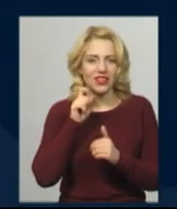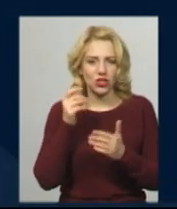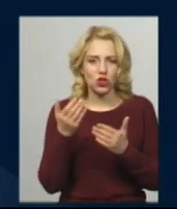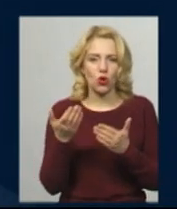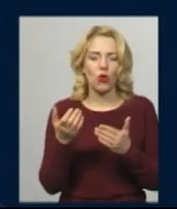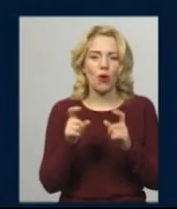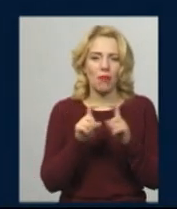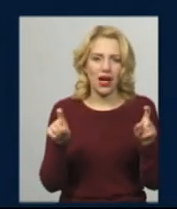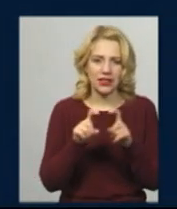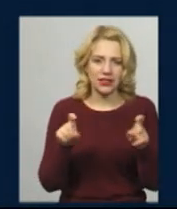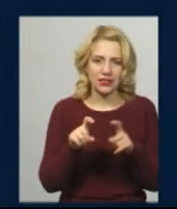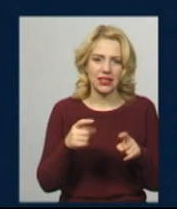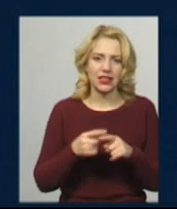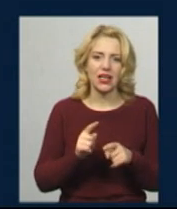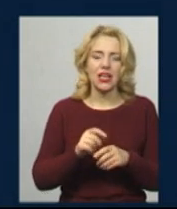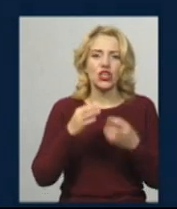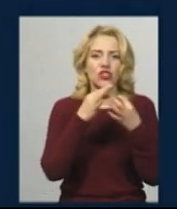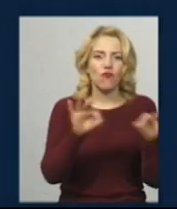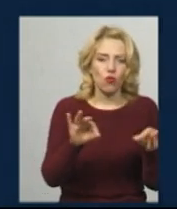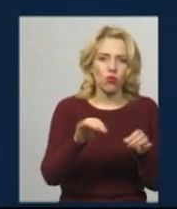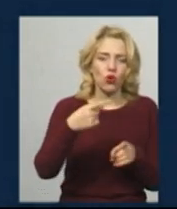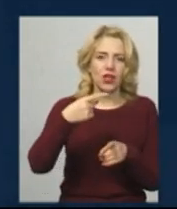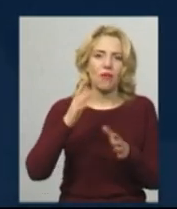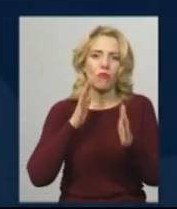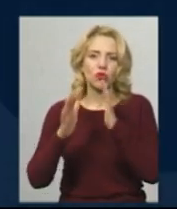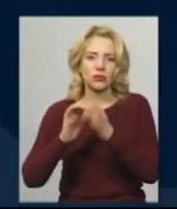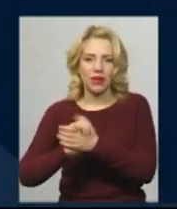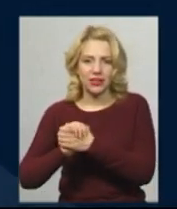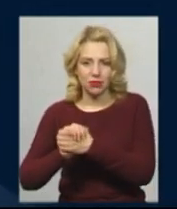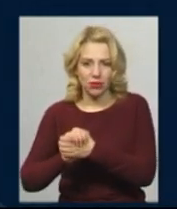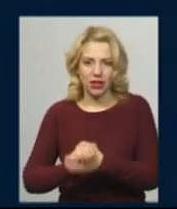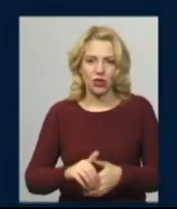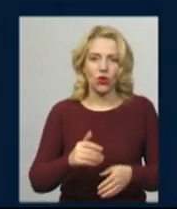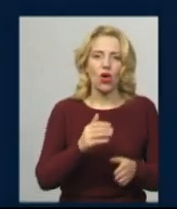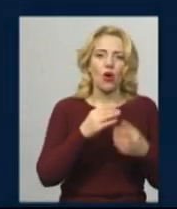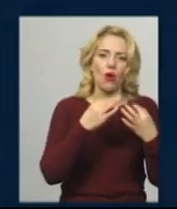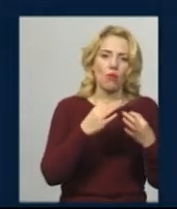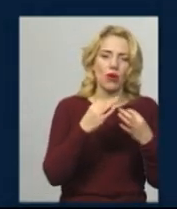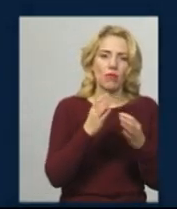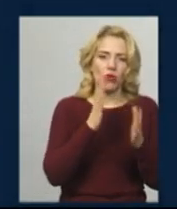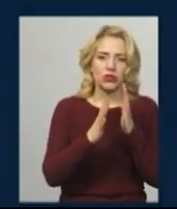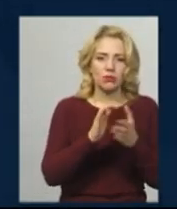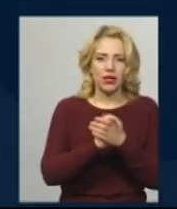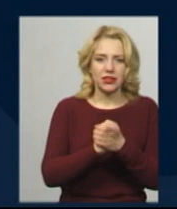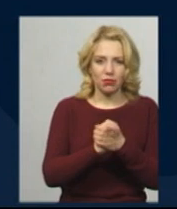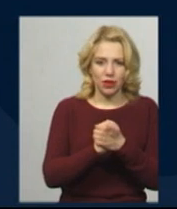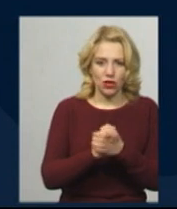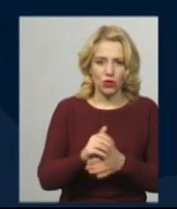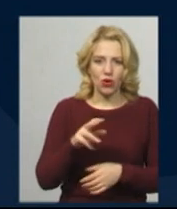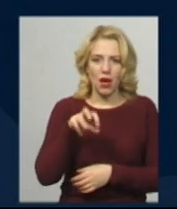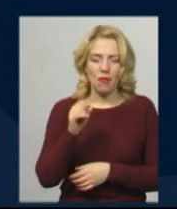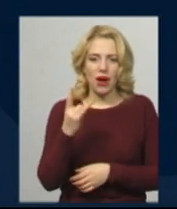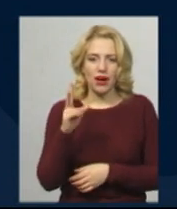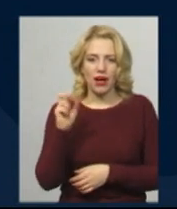Свободи та проспекту Миру, проспекту Миру, вулиці Марка Кропивницького, вулиць Степана Бандери Зарічанської, вулиць